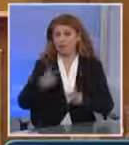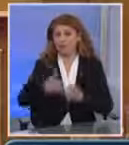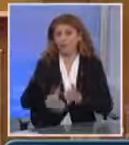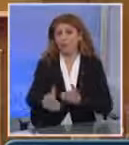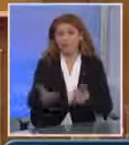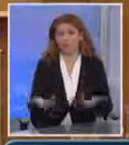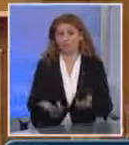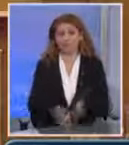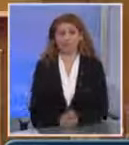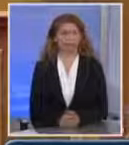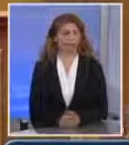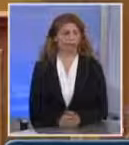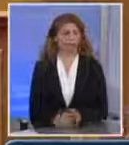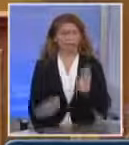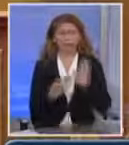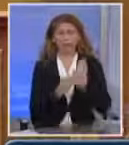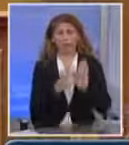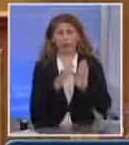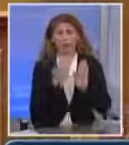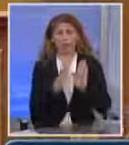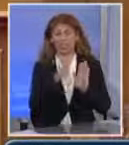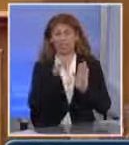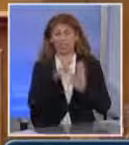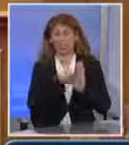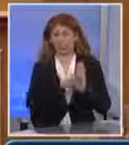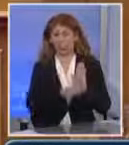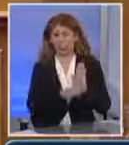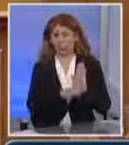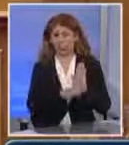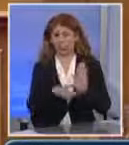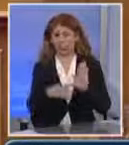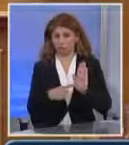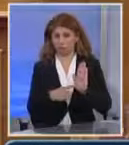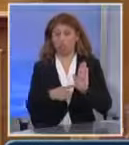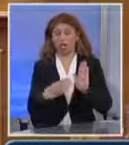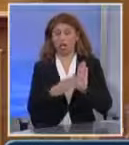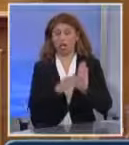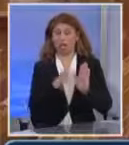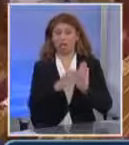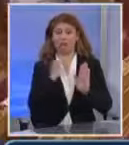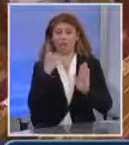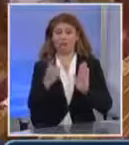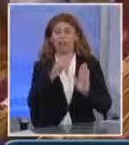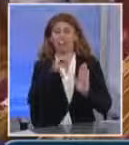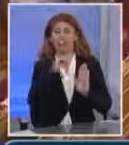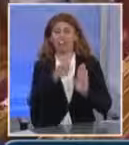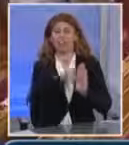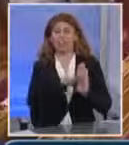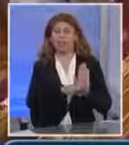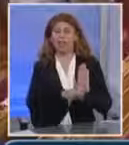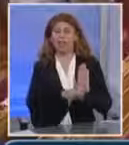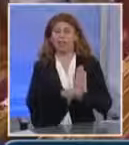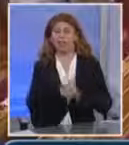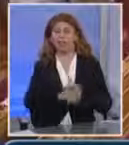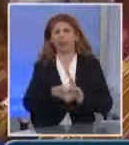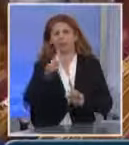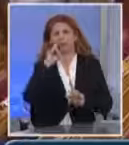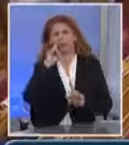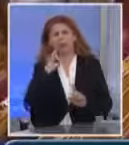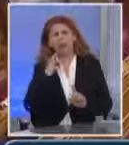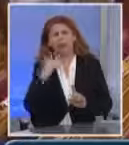τους. Παρακαλώ, το άρθρο 51 του Συντάγματος, το άρθρο 51 του Συντάγματος που κάποιοι δάκρυζαν,